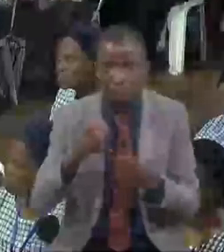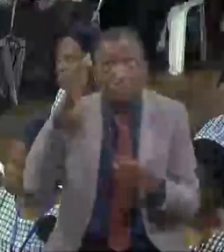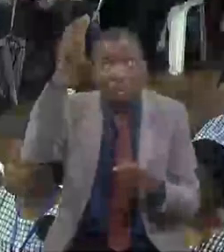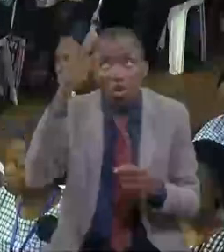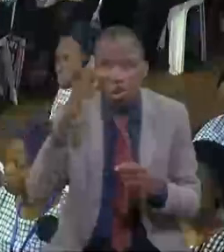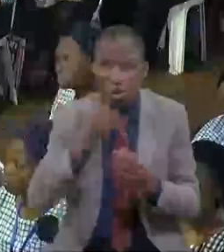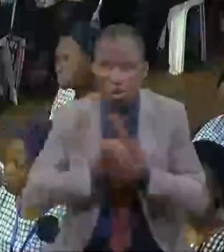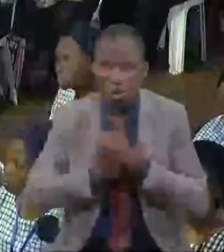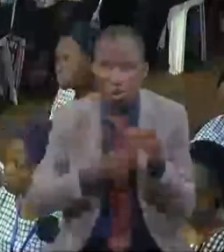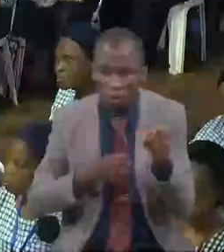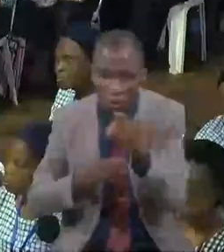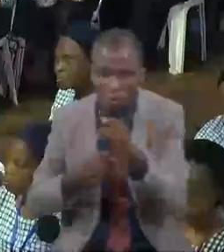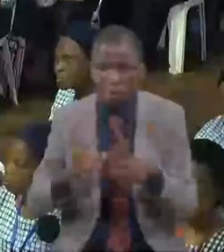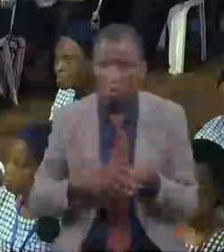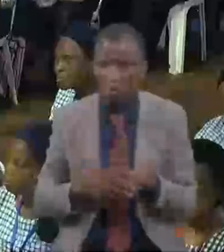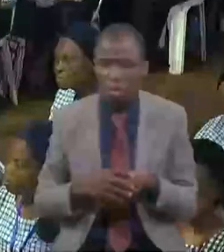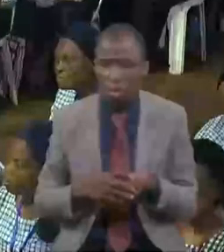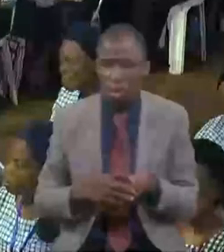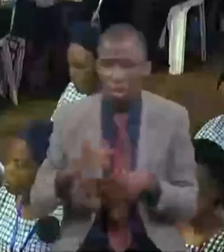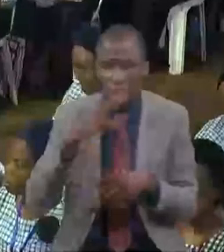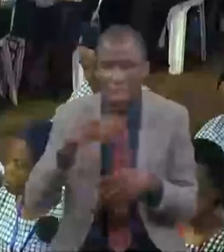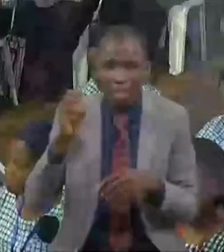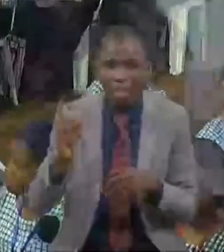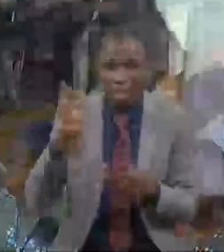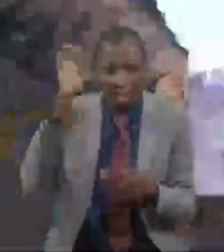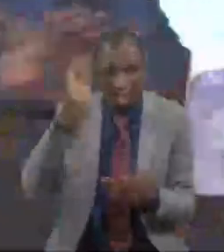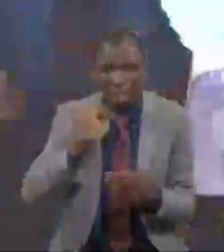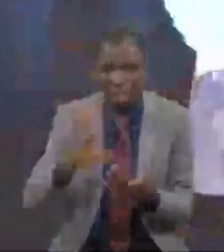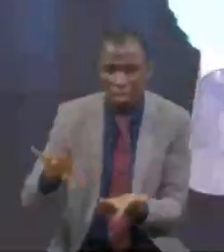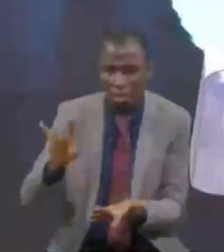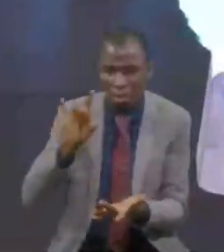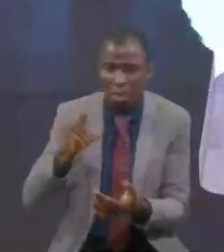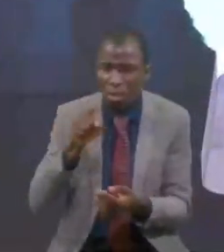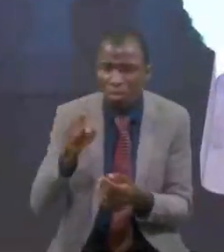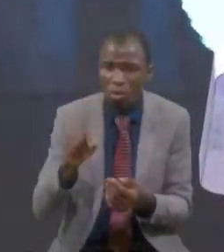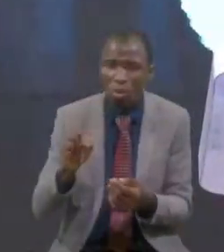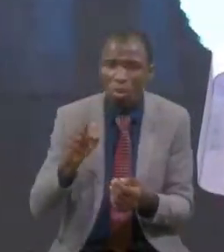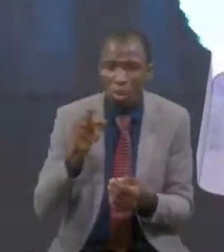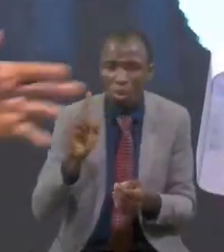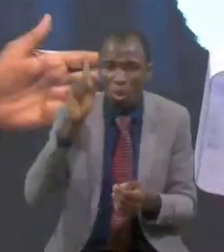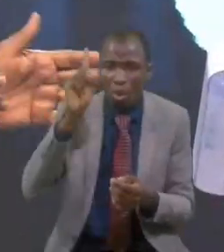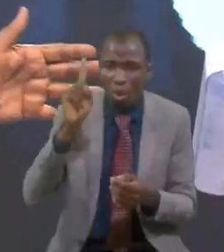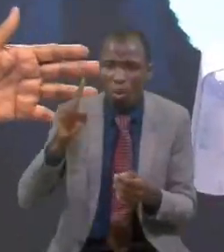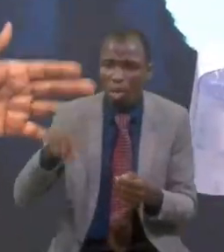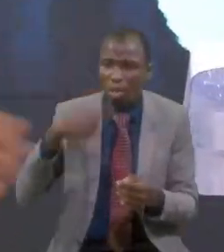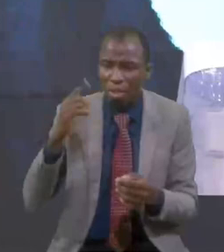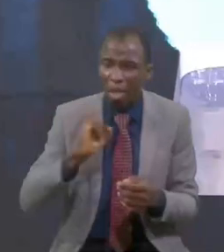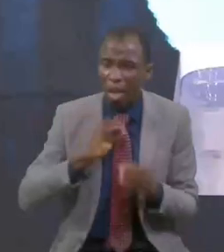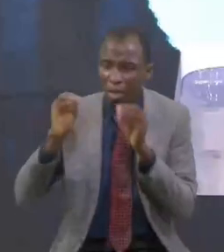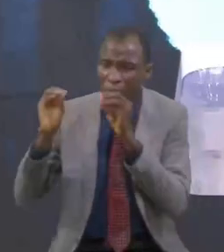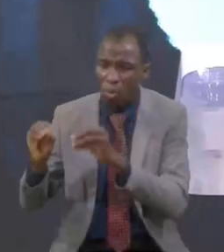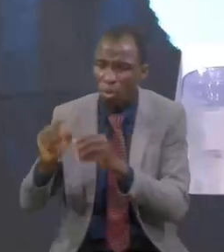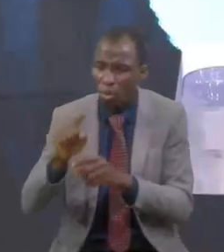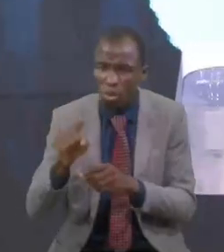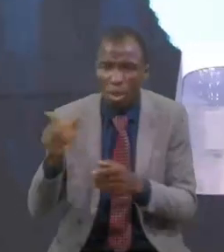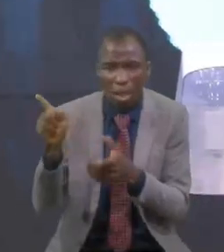vous aime et Dieu vous prend et dit je te mets